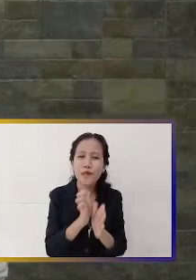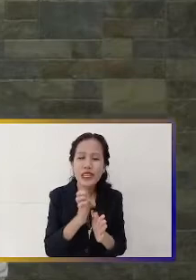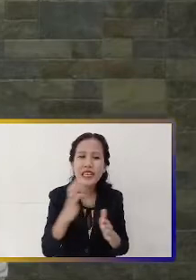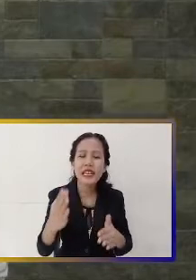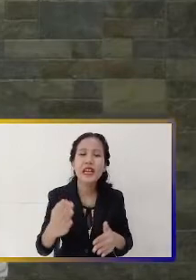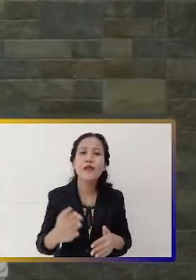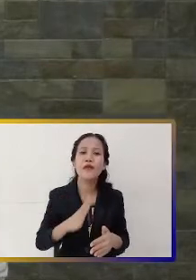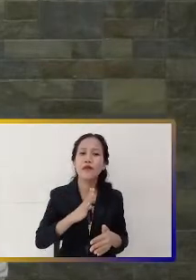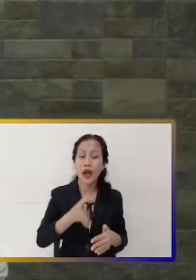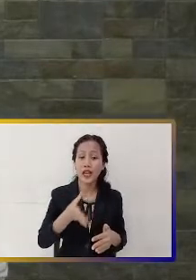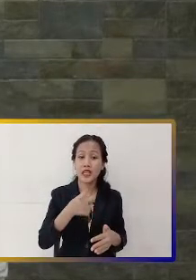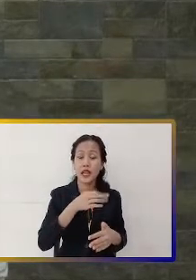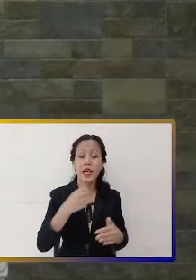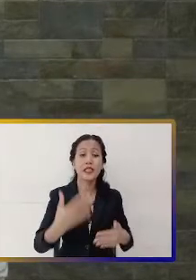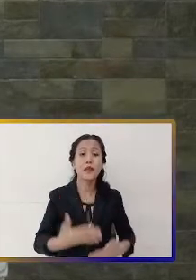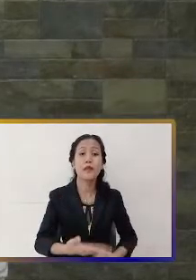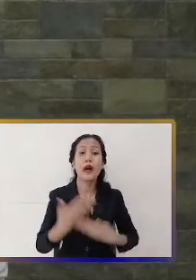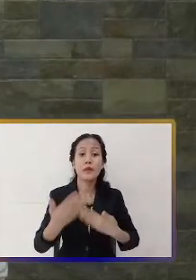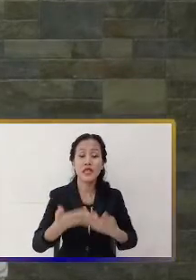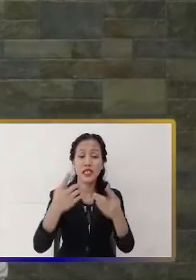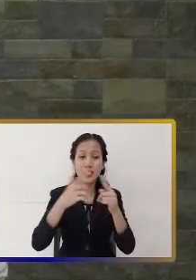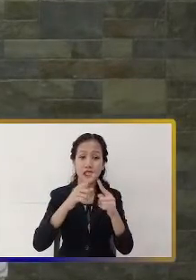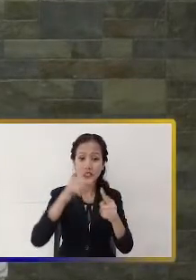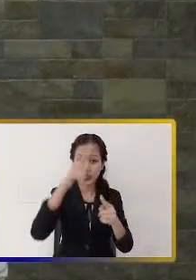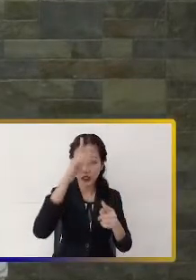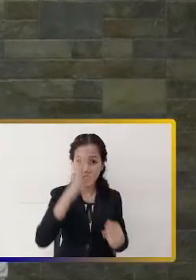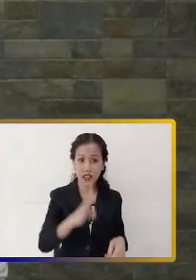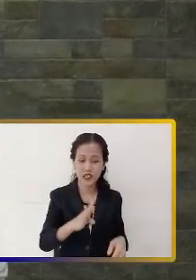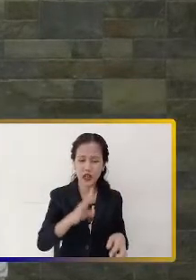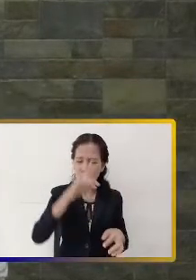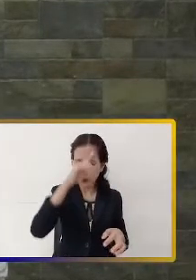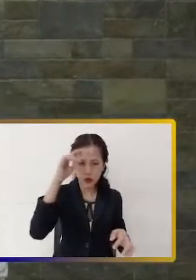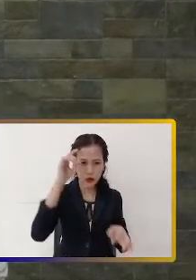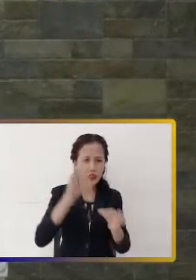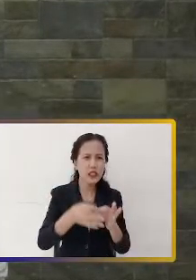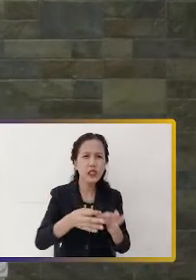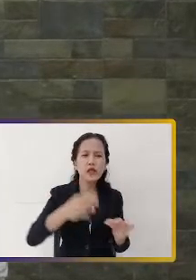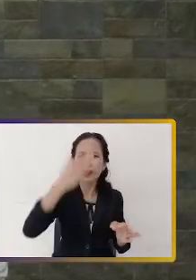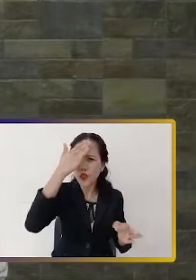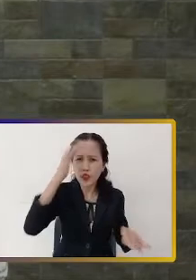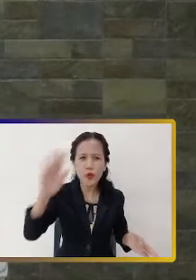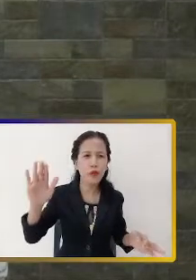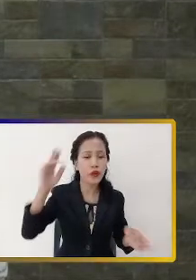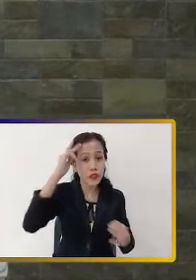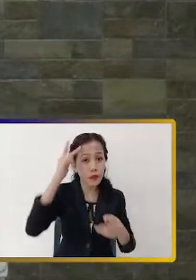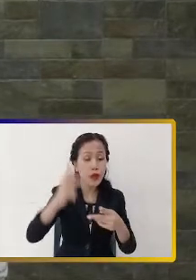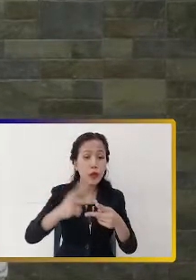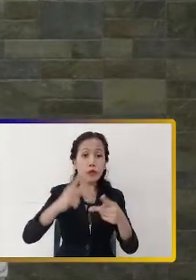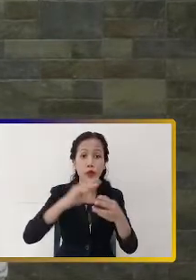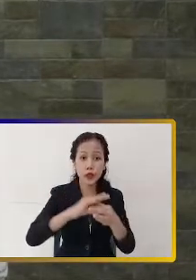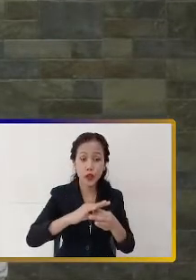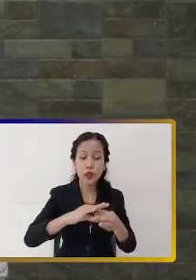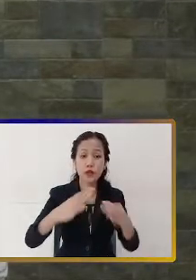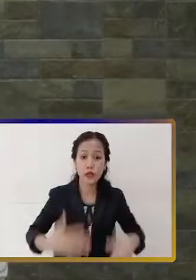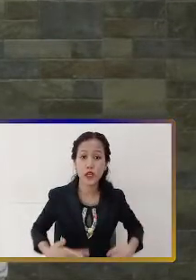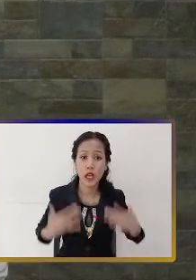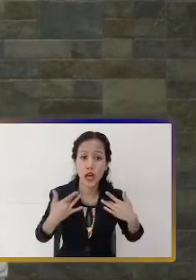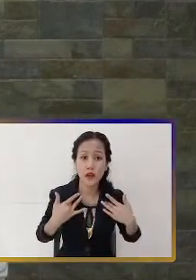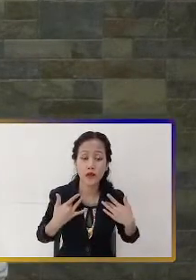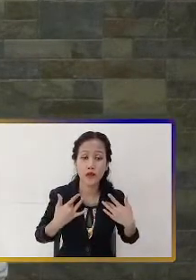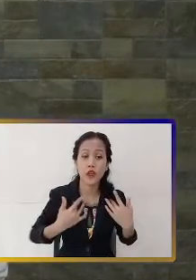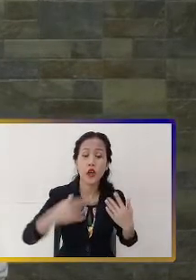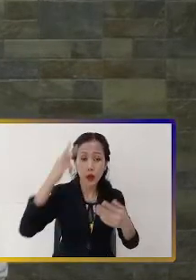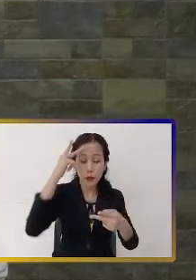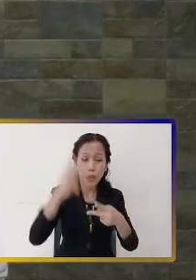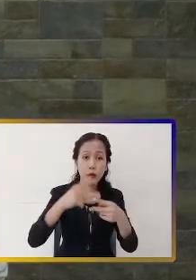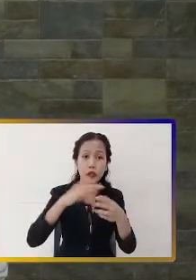Sapagkat kung hindi mo alam ang purpose ng buhay mo sa ibabaw ng lupang ito, pag humingi ka sa Diyos, baka may hihingi mo hindi mo kailangan sa